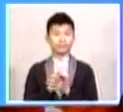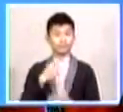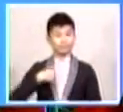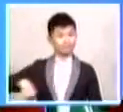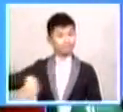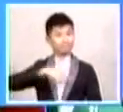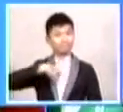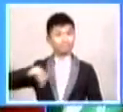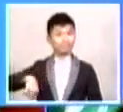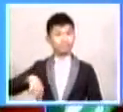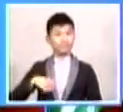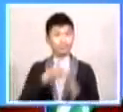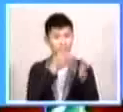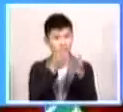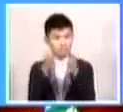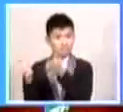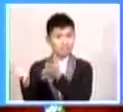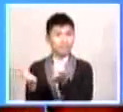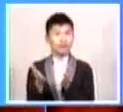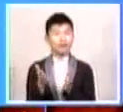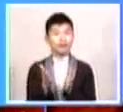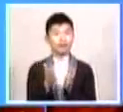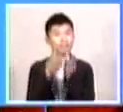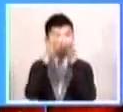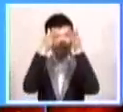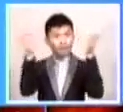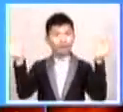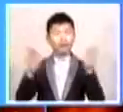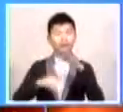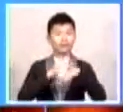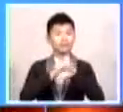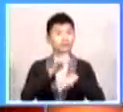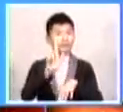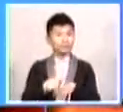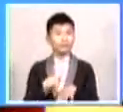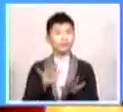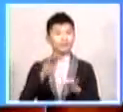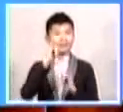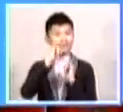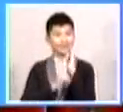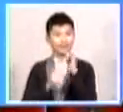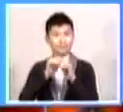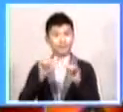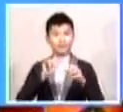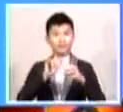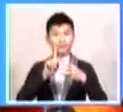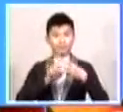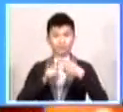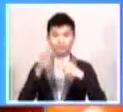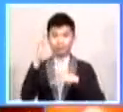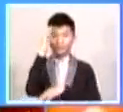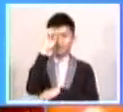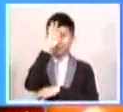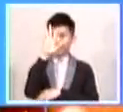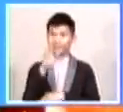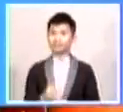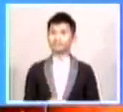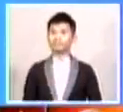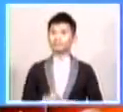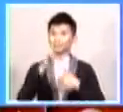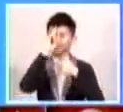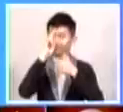多元、开放、理性、成熟的现代民主政党。徐主席、